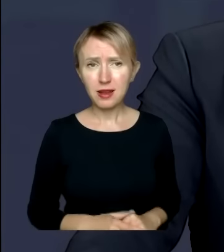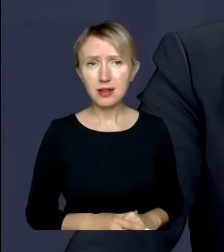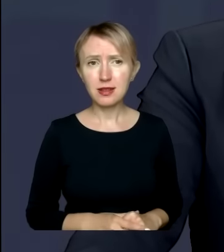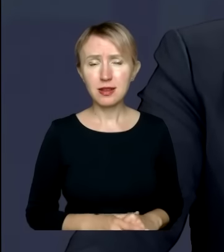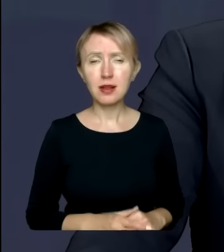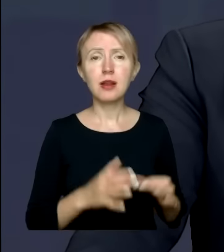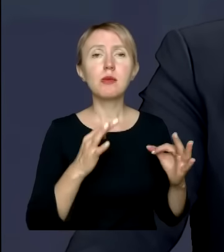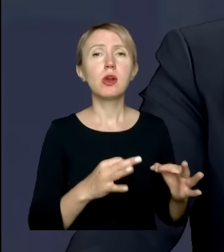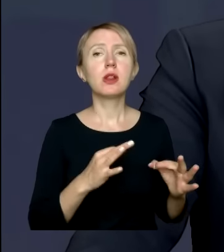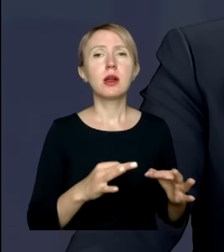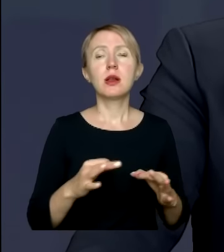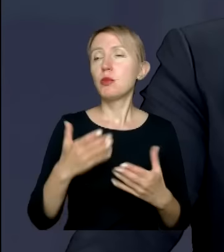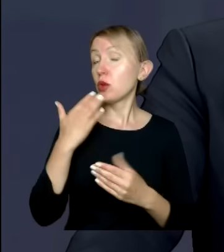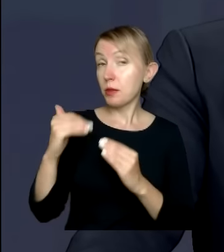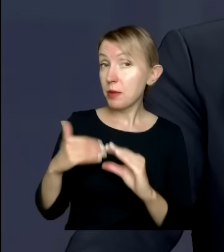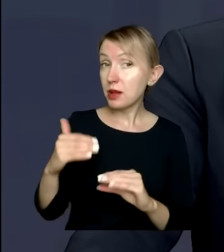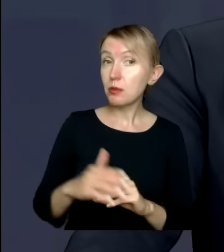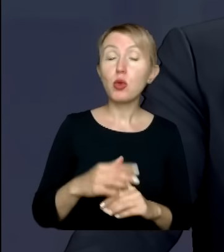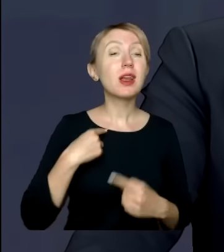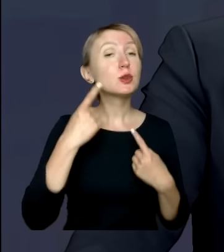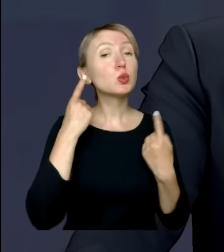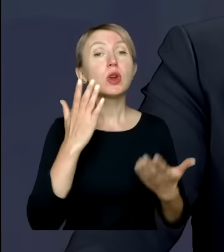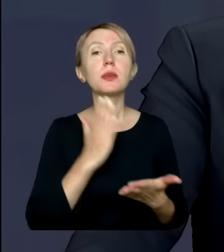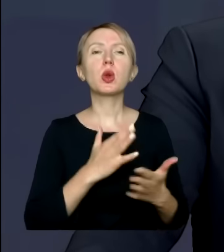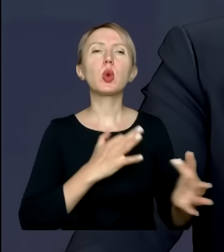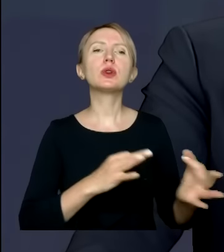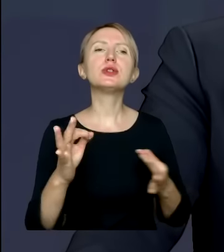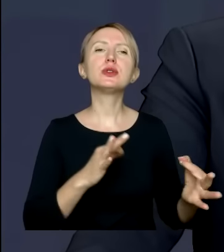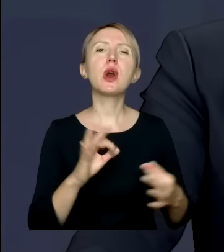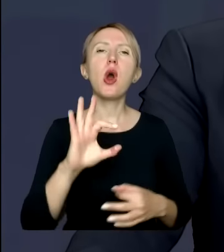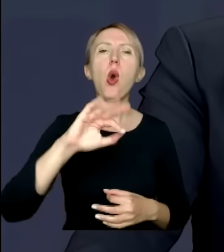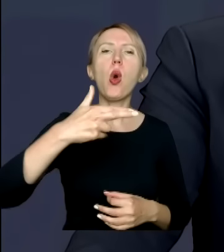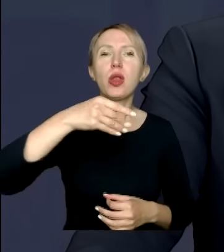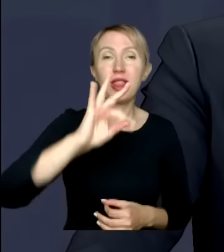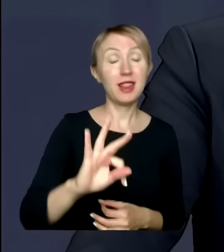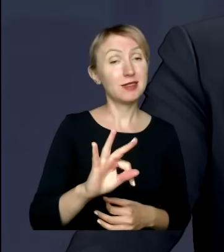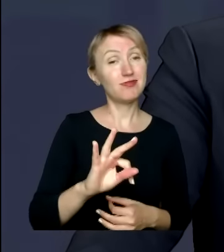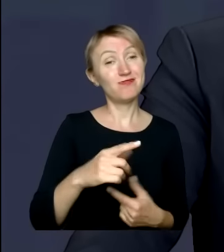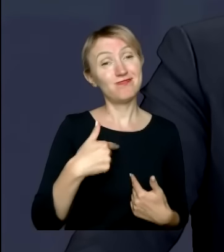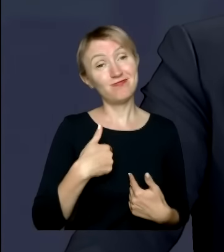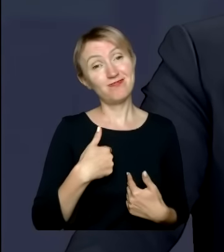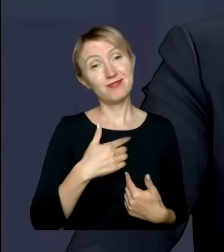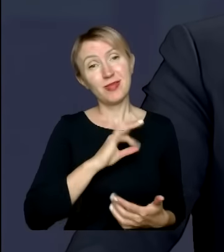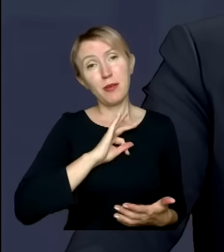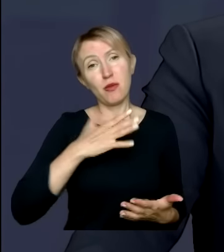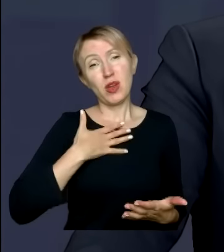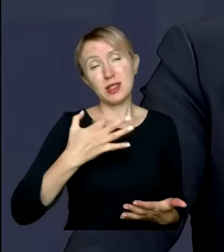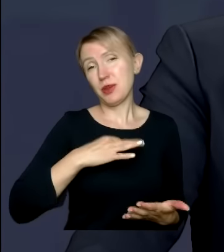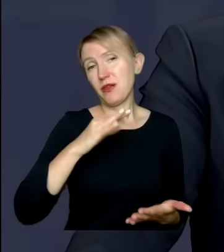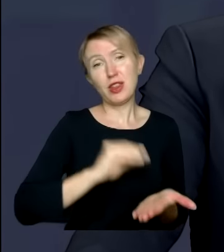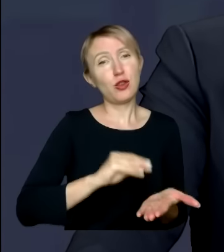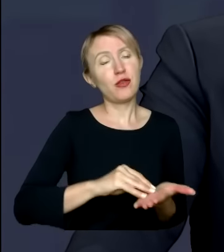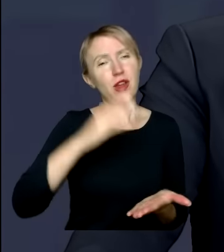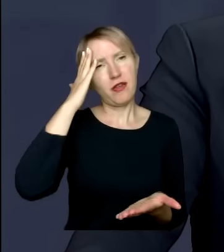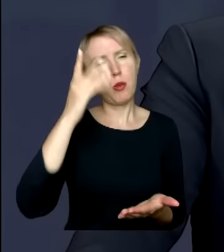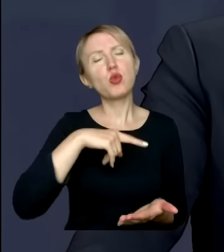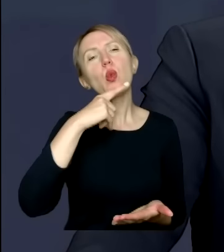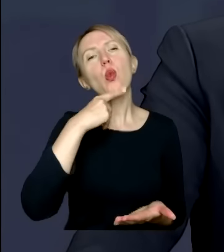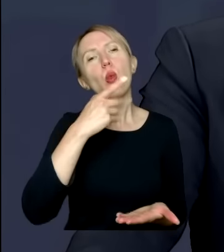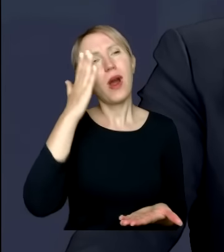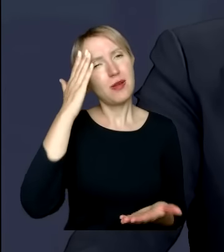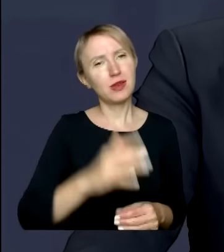jedyne ja słyszałem tylko o historiach z Onetu a z Onetem mam osobiste doświadczenia gdzie wiem jak potrafią doskonale kłamać